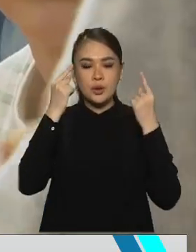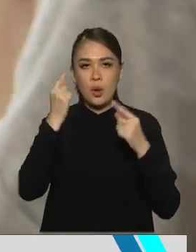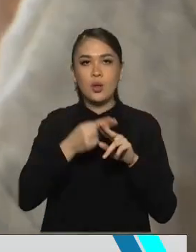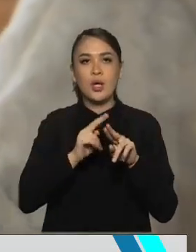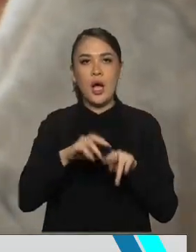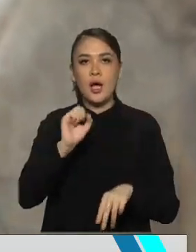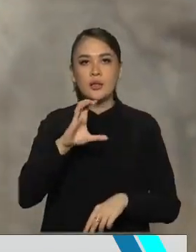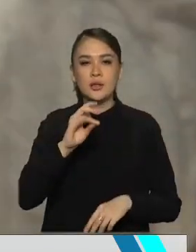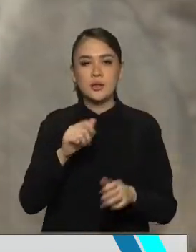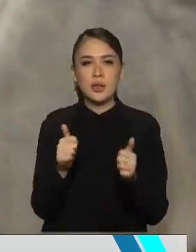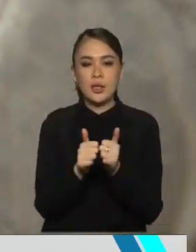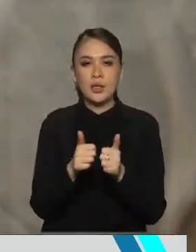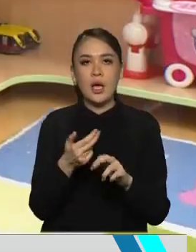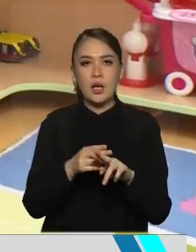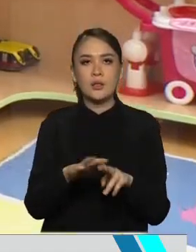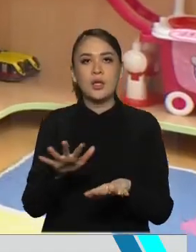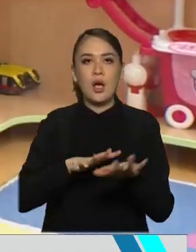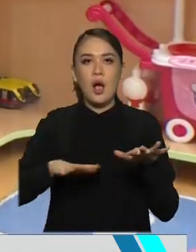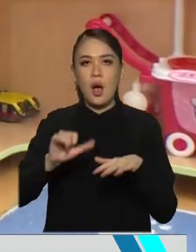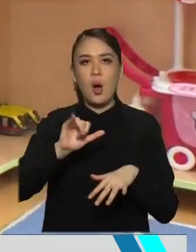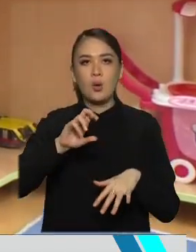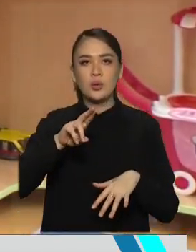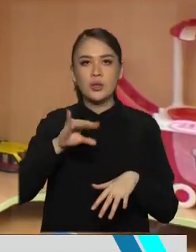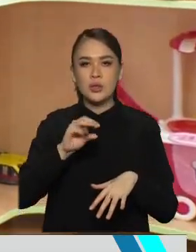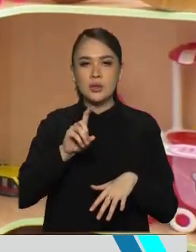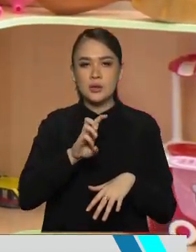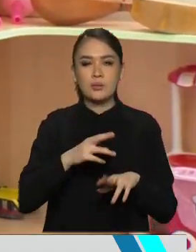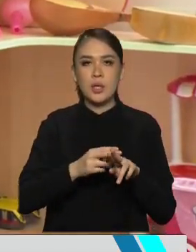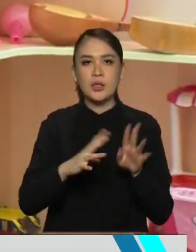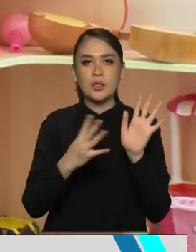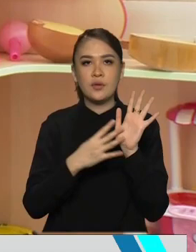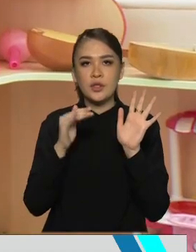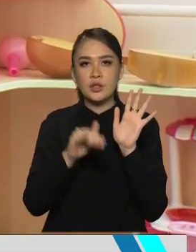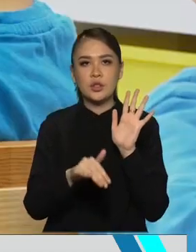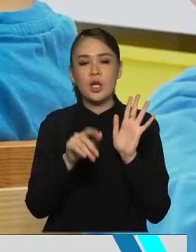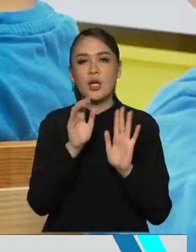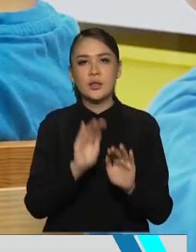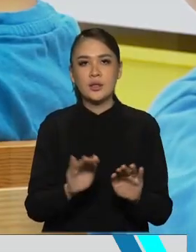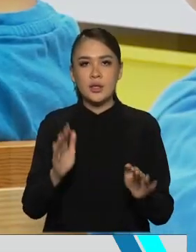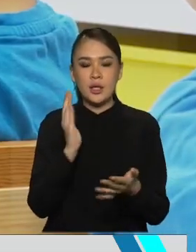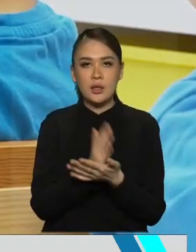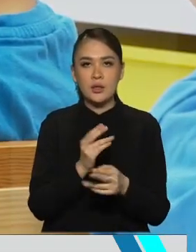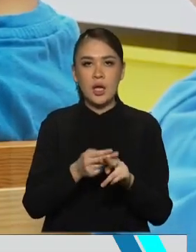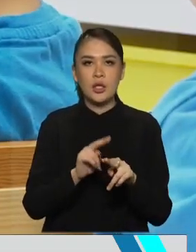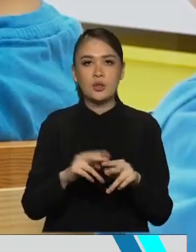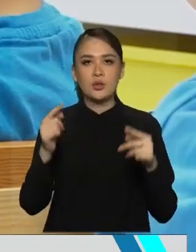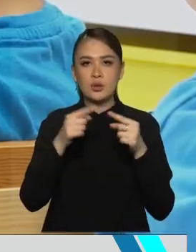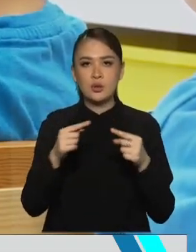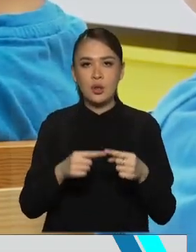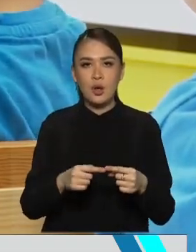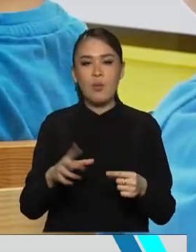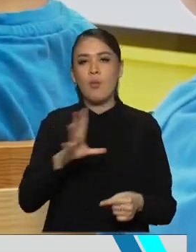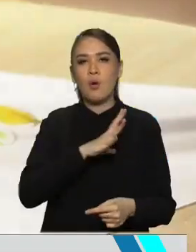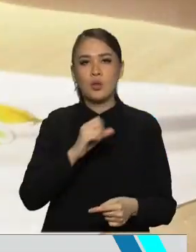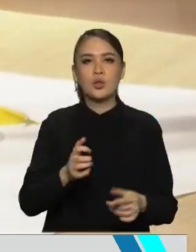ассистент. В целом в стране аутизм диагностировали у порядка 9 тысяч детей. Однако реальная цифра, по словам экспертов,